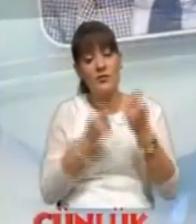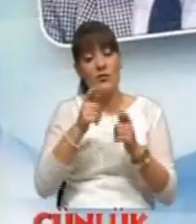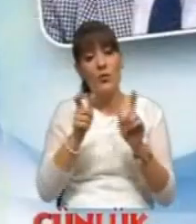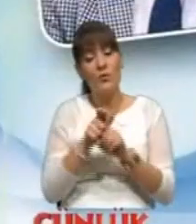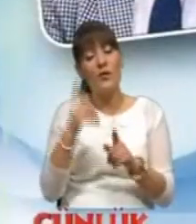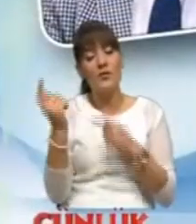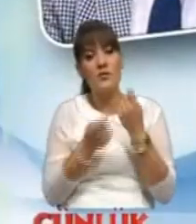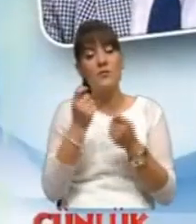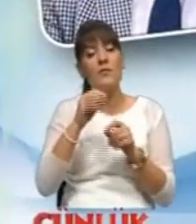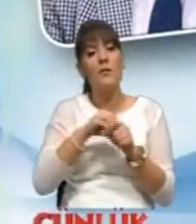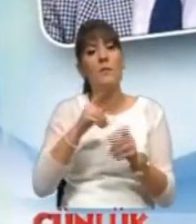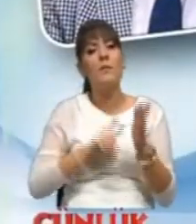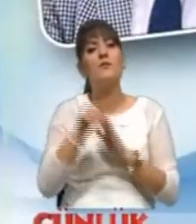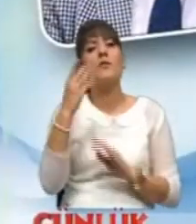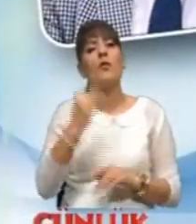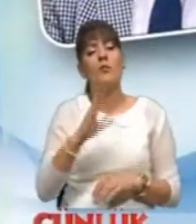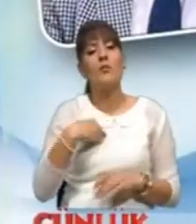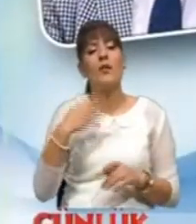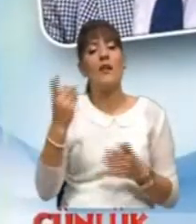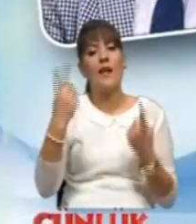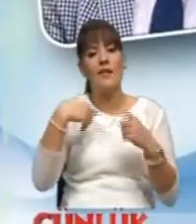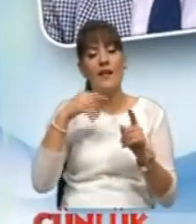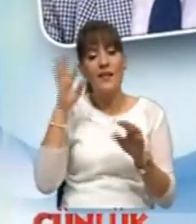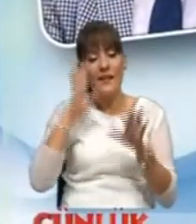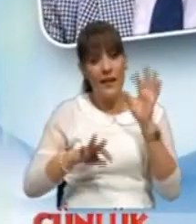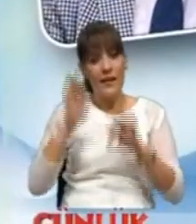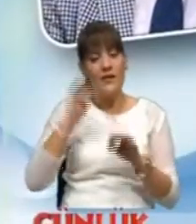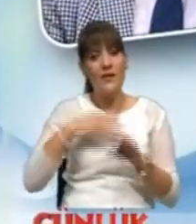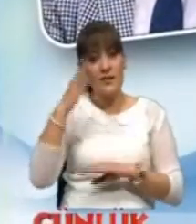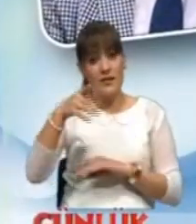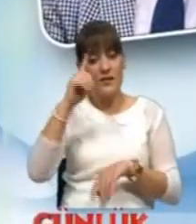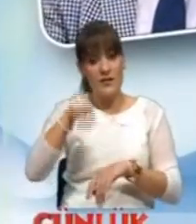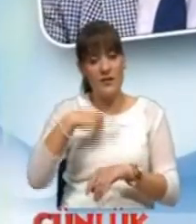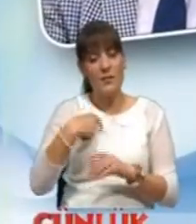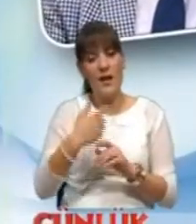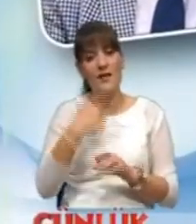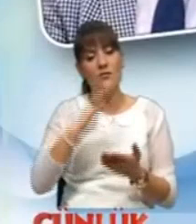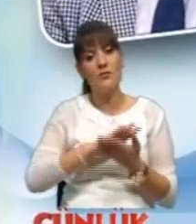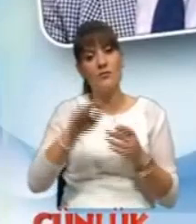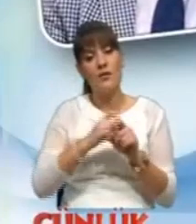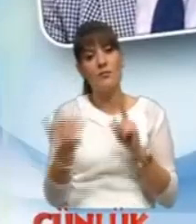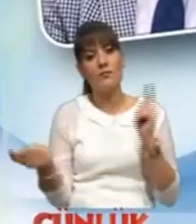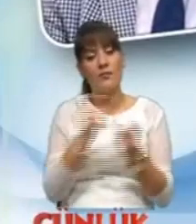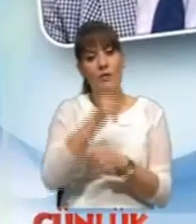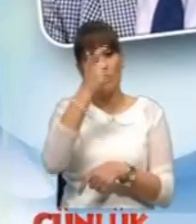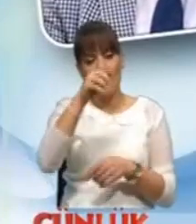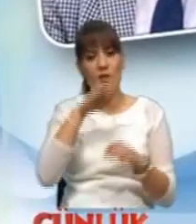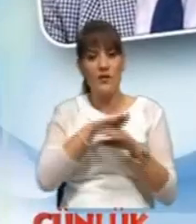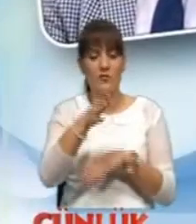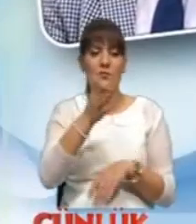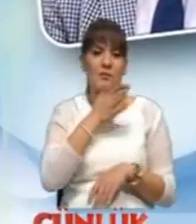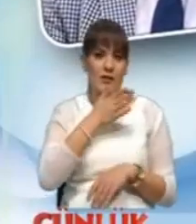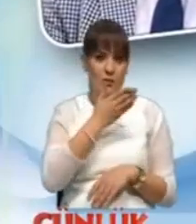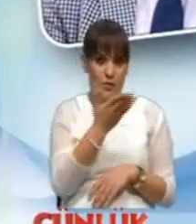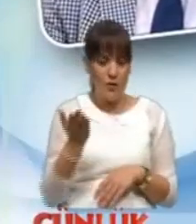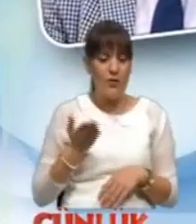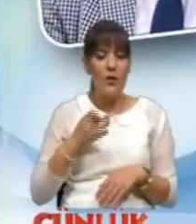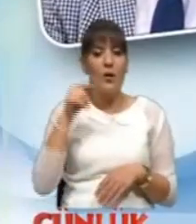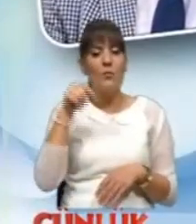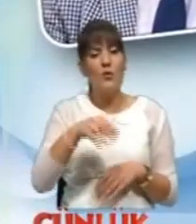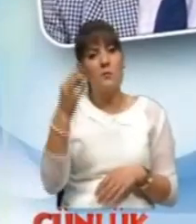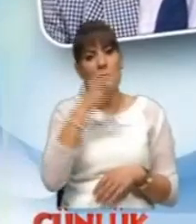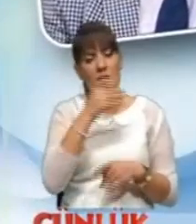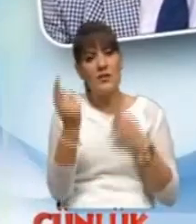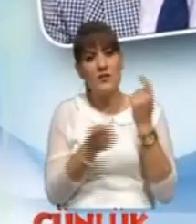çalışmaları başarılı olmuyor. Yetkili denetleyici gittiği zaman eski düzenine dönüyor. Türkiye'de yaşıyoruz, biliyoruz. Ama bu